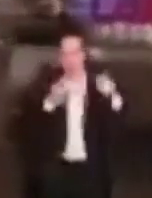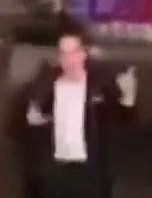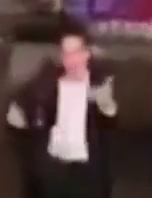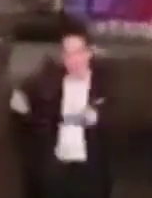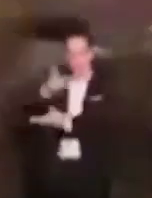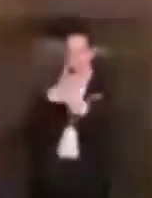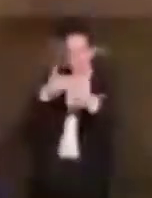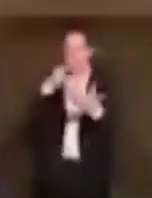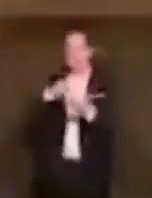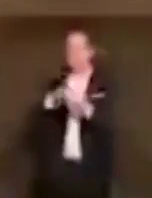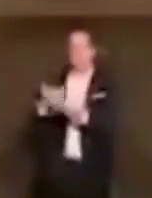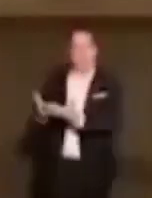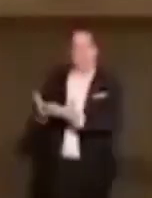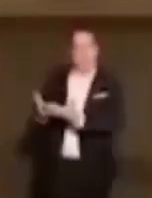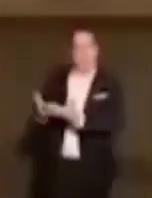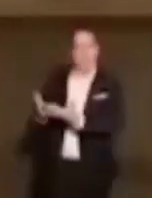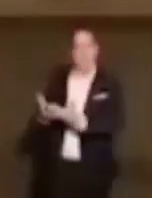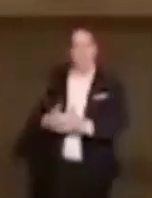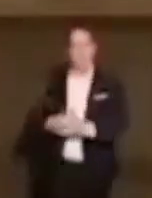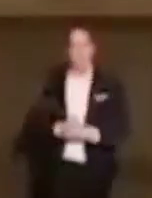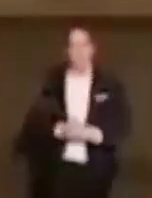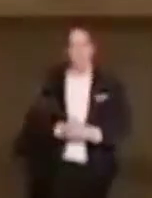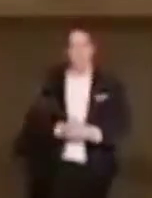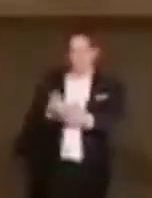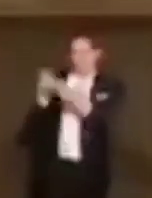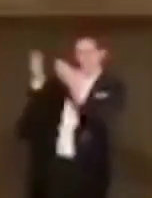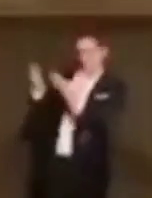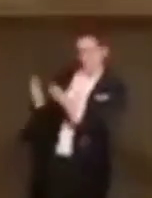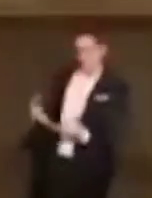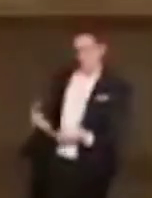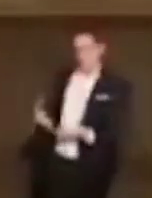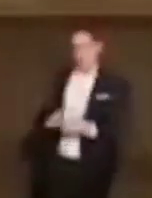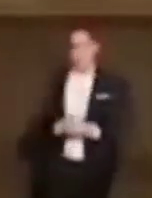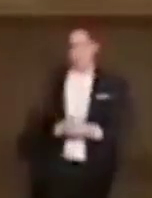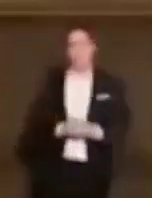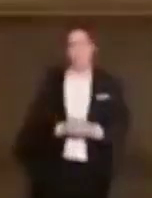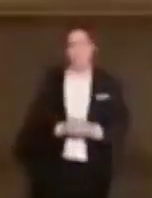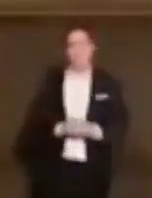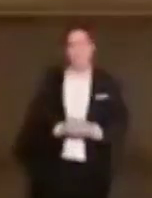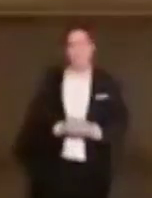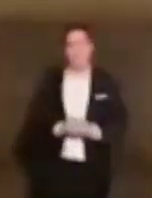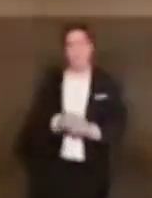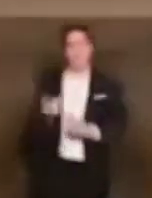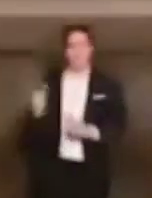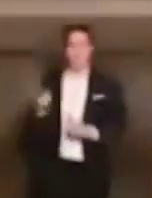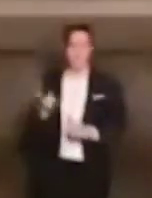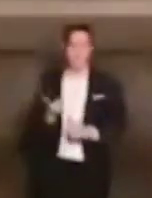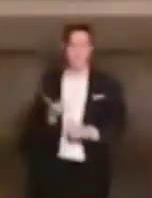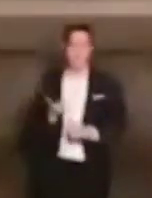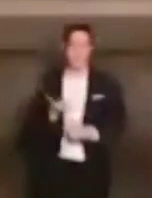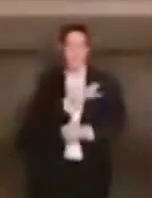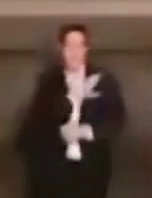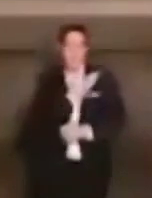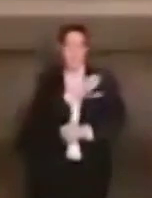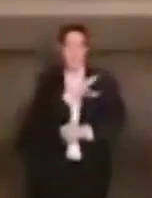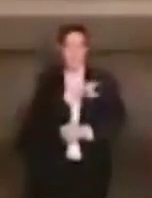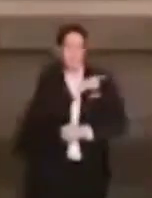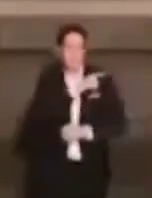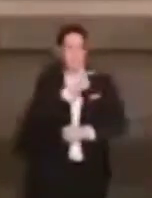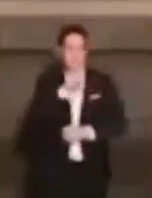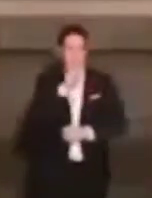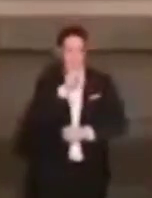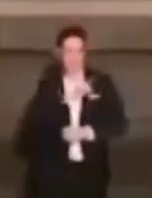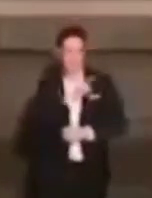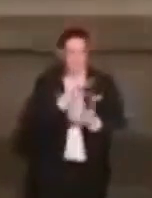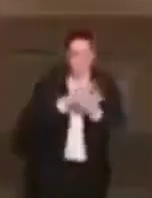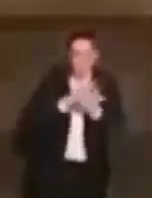فرانسه یا عایشه؟ آیا این عایشه نبود که گفت پیامبر با من در